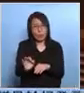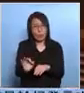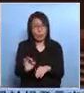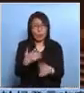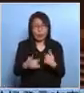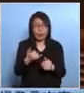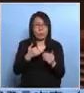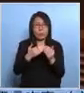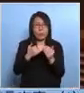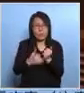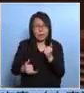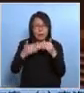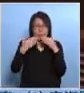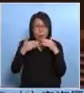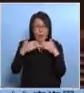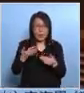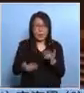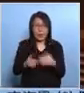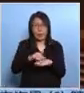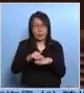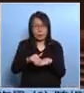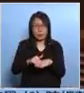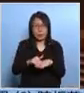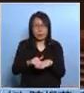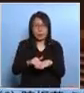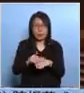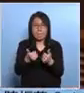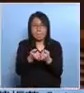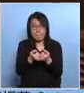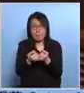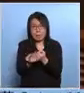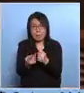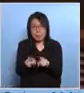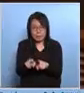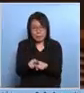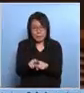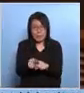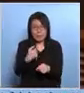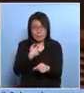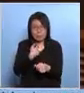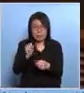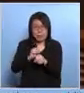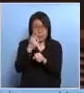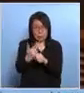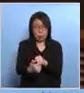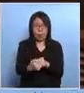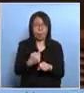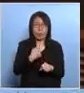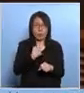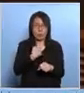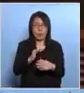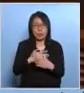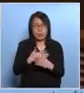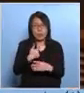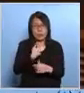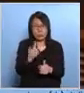應該比一些普通的一夫一妻呢是要更可以有更多，因為她需要